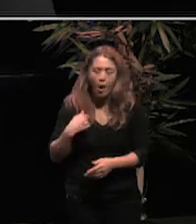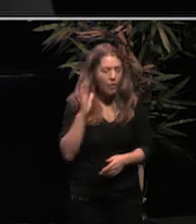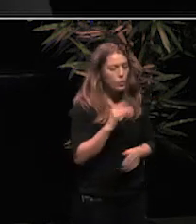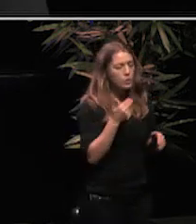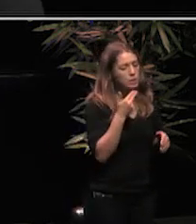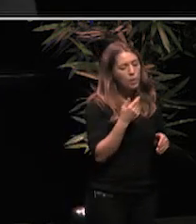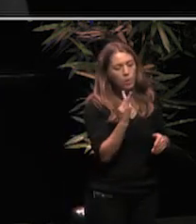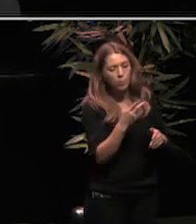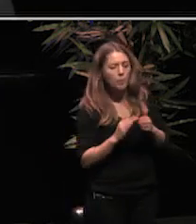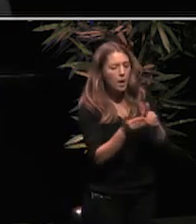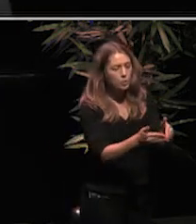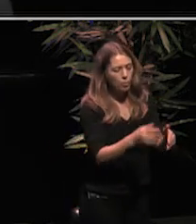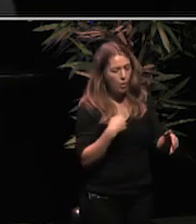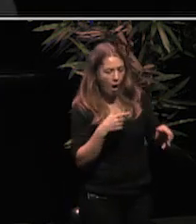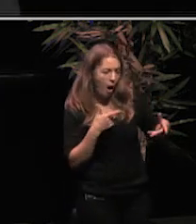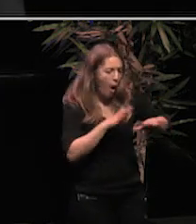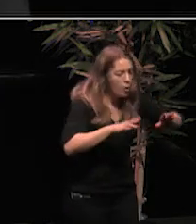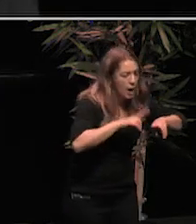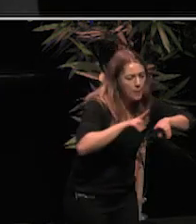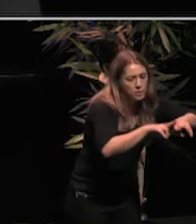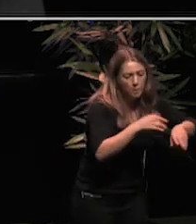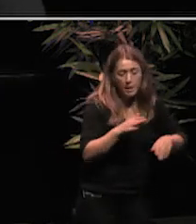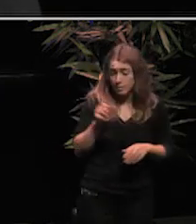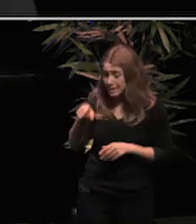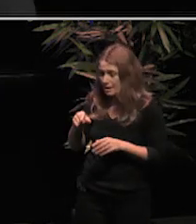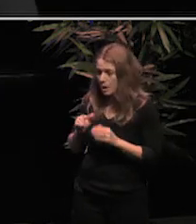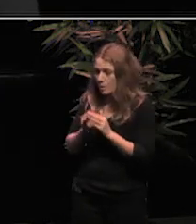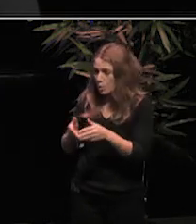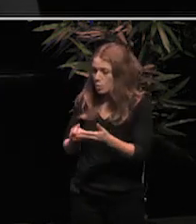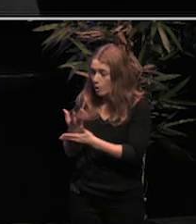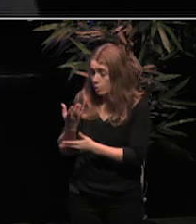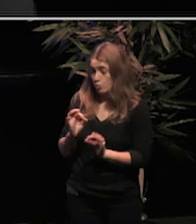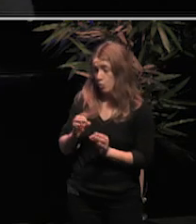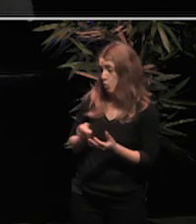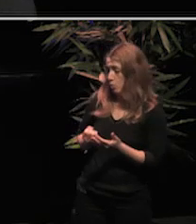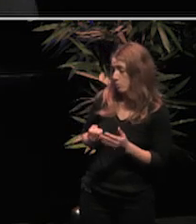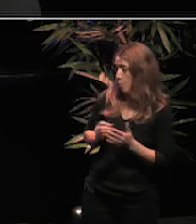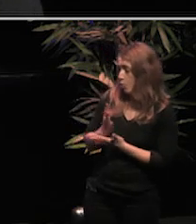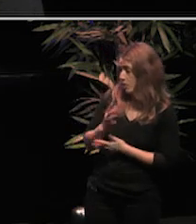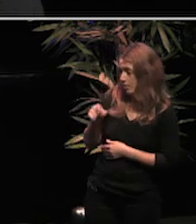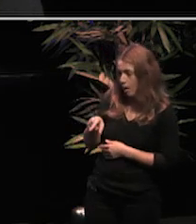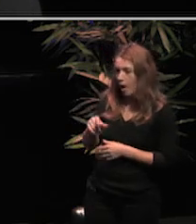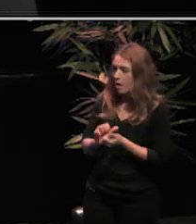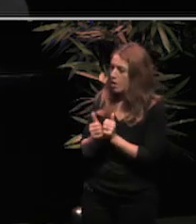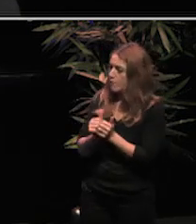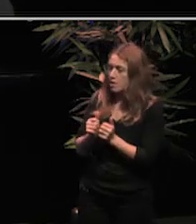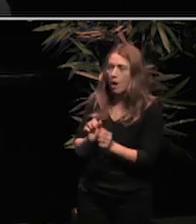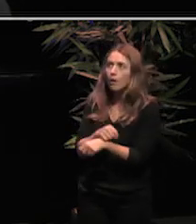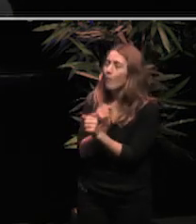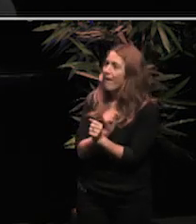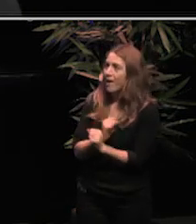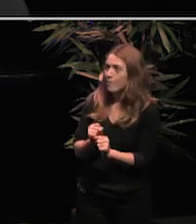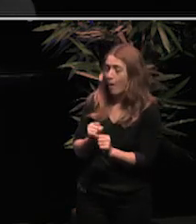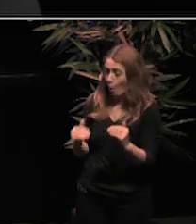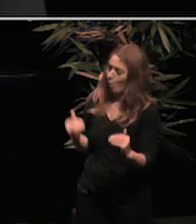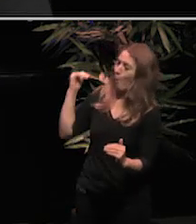là, c'est un vrai projet qu'on a construit ensemble et qui est un défi juste extraordinaire. Donc voilà, il y a